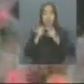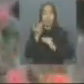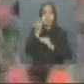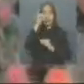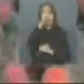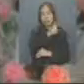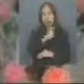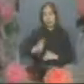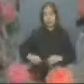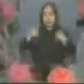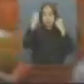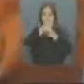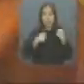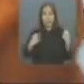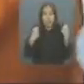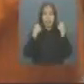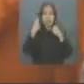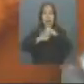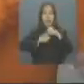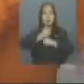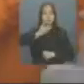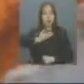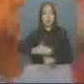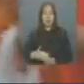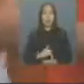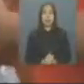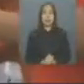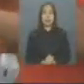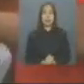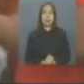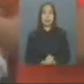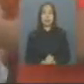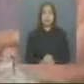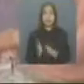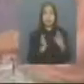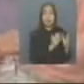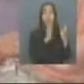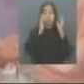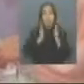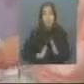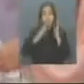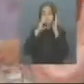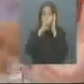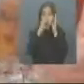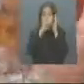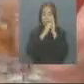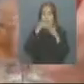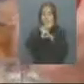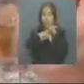รงและพระชนมายุยิ่งยืนนานส่วนประชาชนในจังหวัดภาคกลางจังหวัดเพชรบุรีส